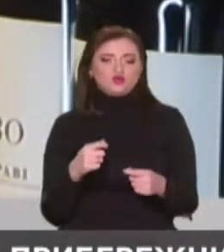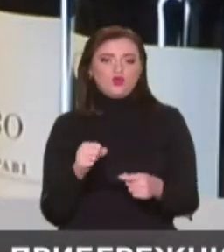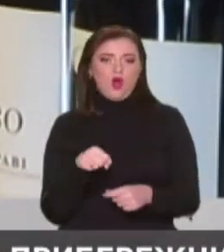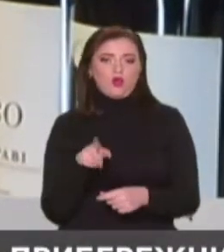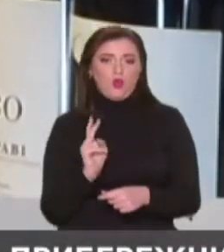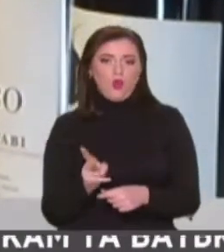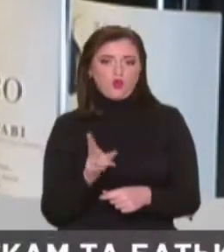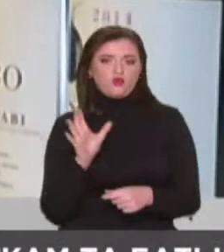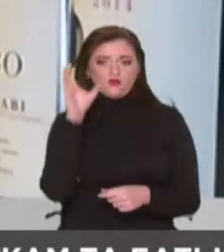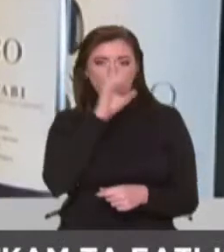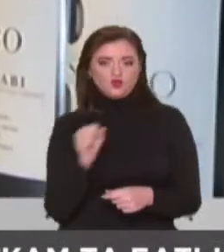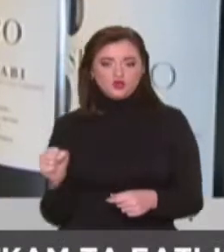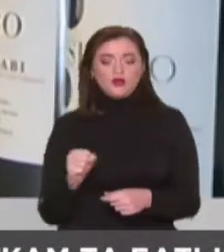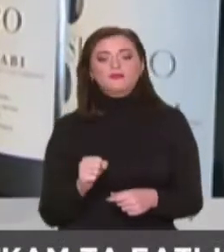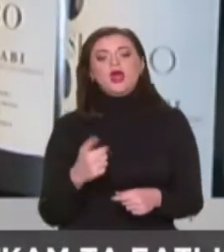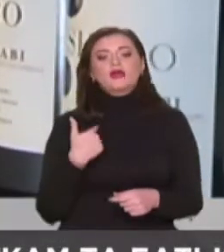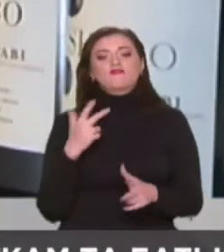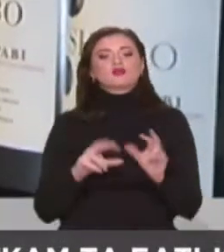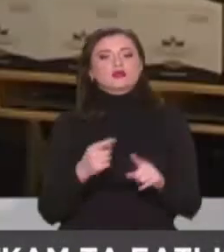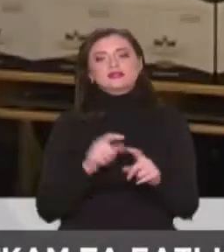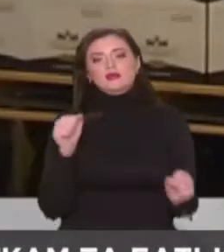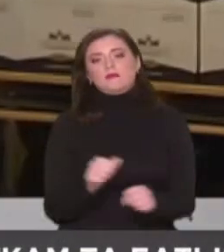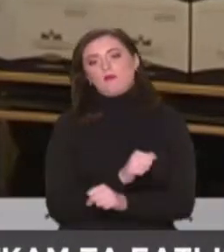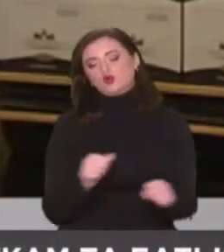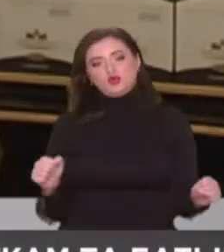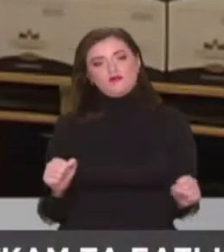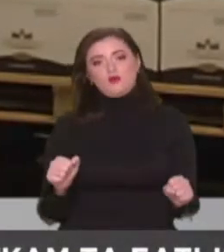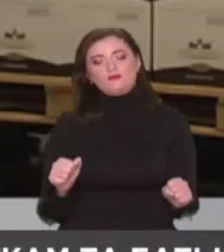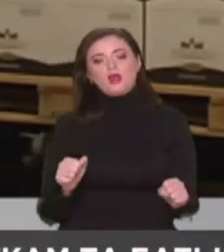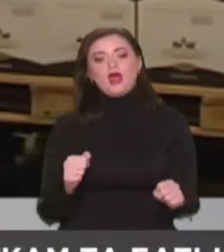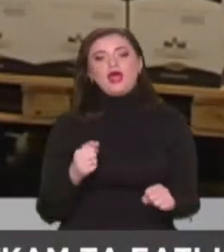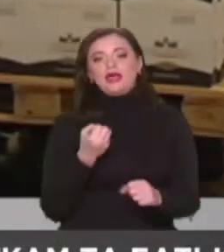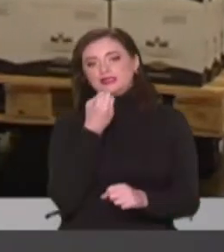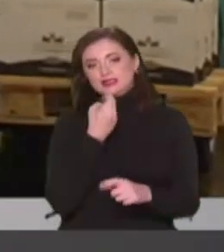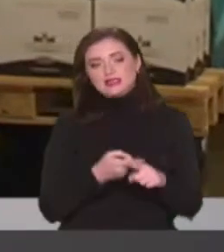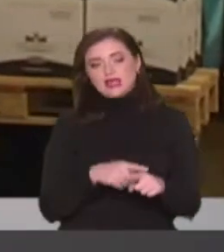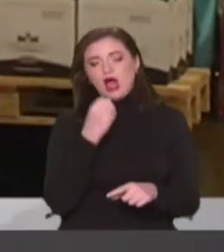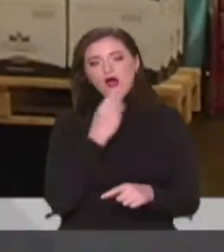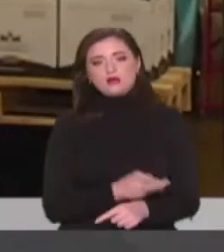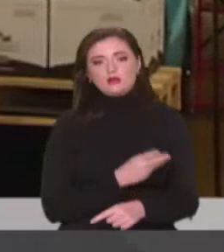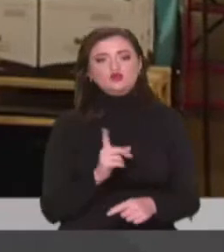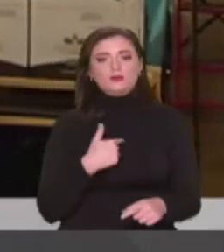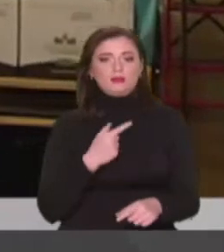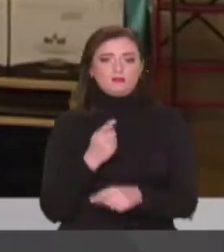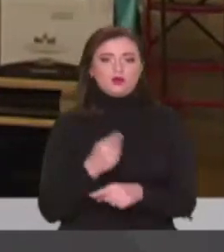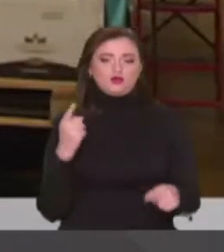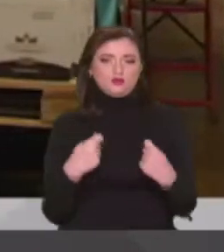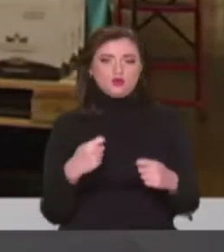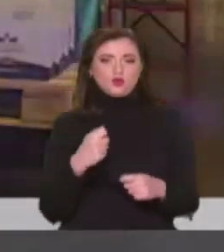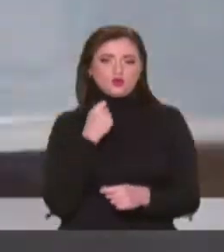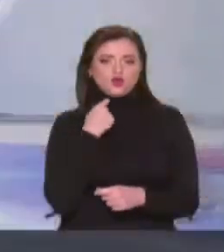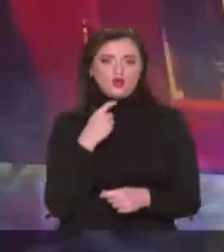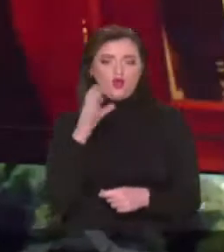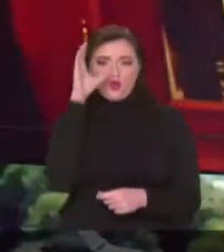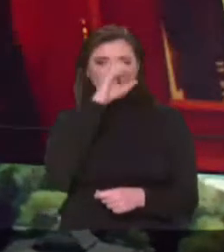ж я вважаю особисто, що це неможливо, і це дуже гарна ініціатива, те, що ми заборонили продаж алкоголю вночі.